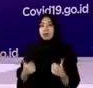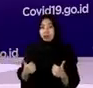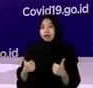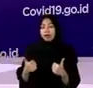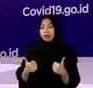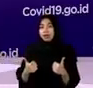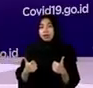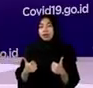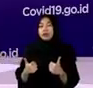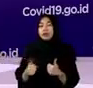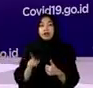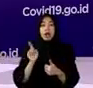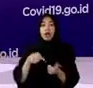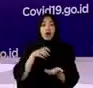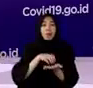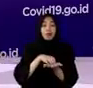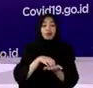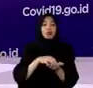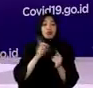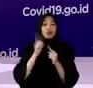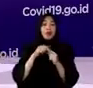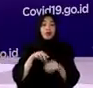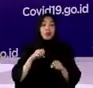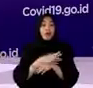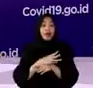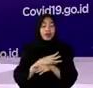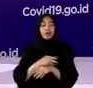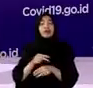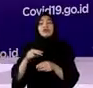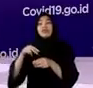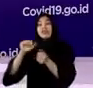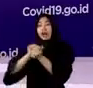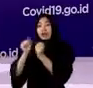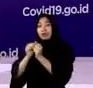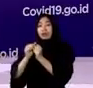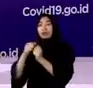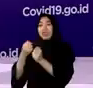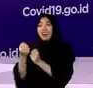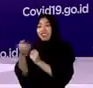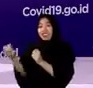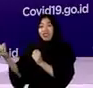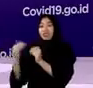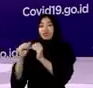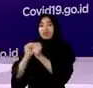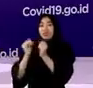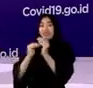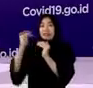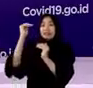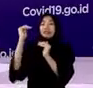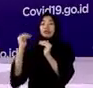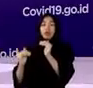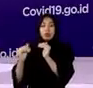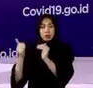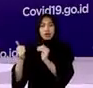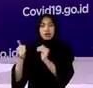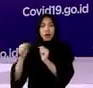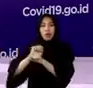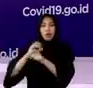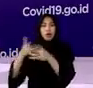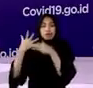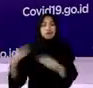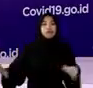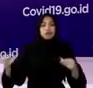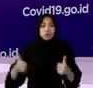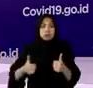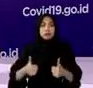Semakin efektif peran dari posko, maka kasus aktif dapat terus diturunkan sehingga pandemi dapat dikendalikan dengan efektif dan